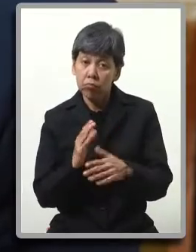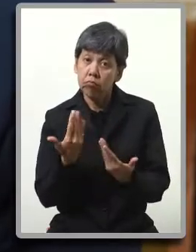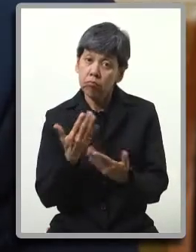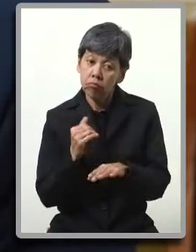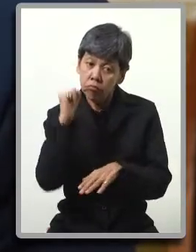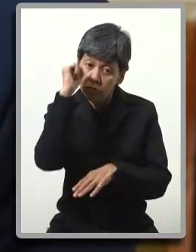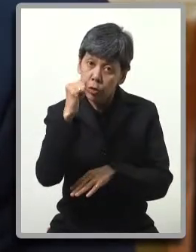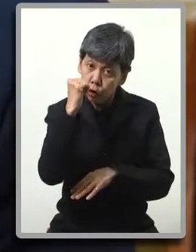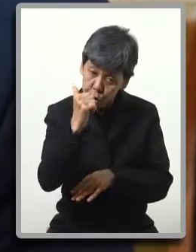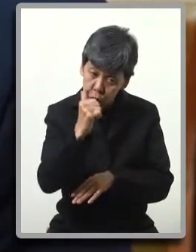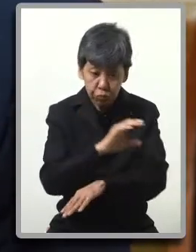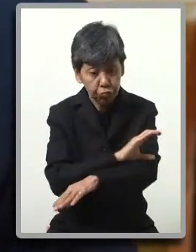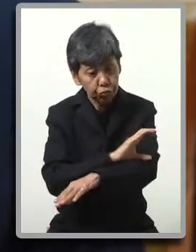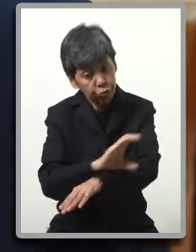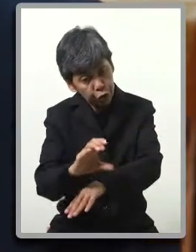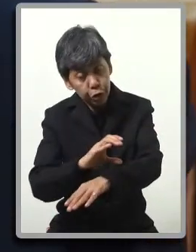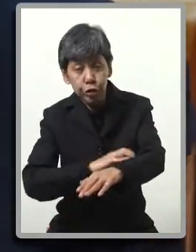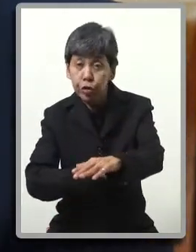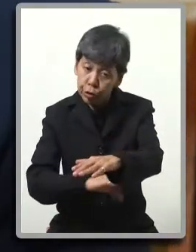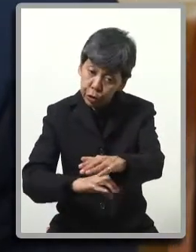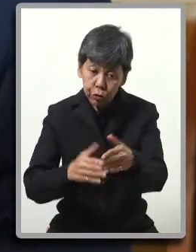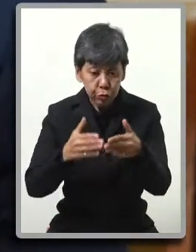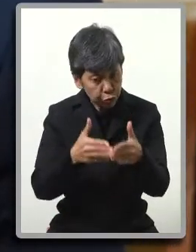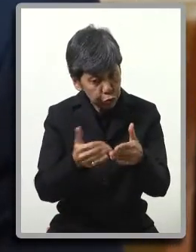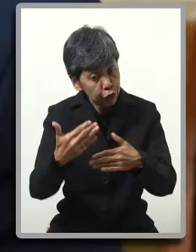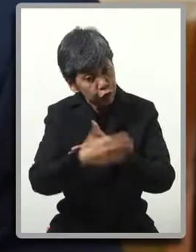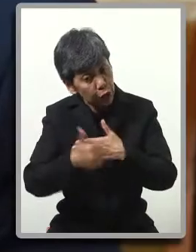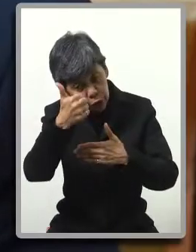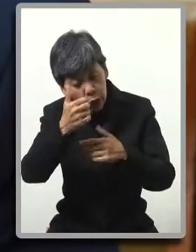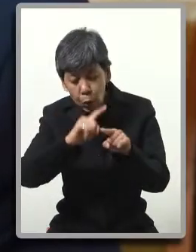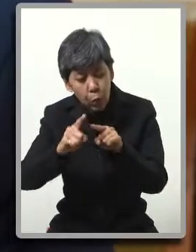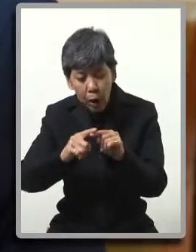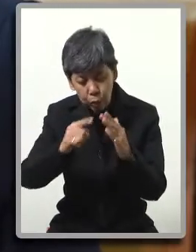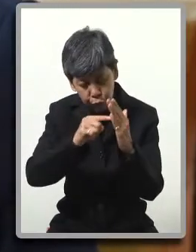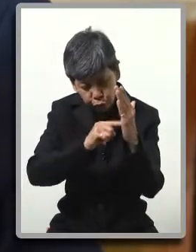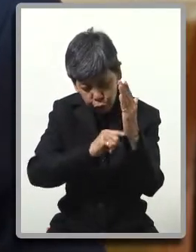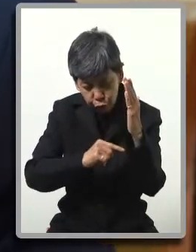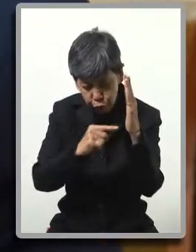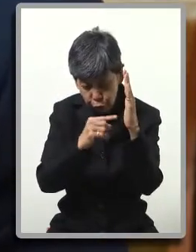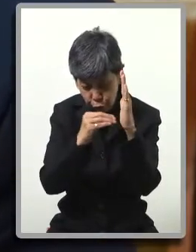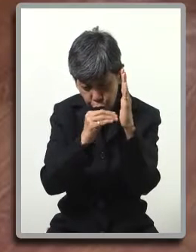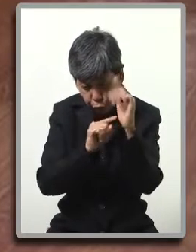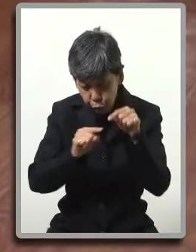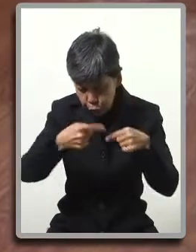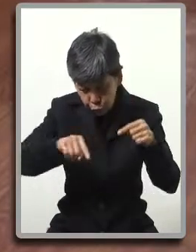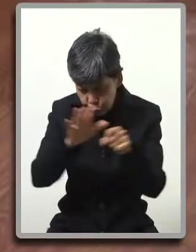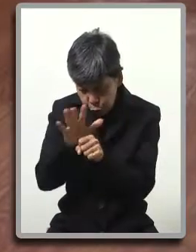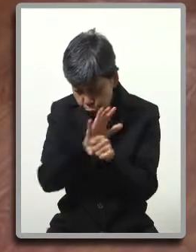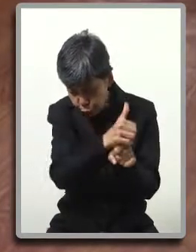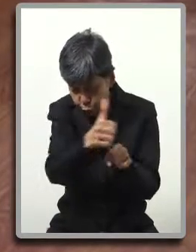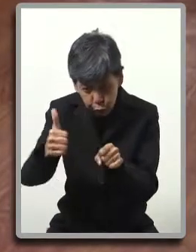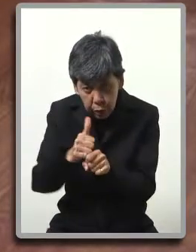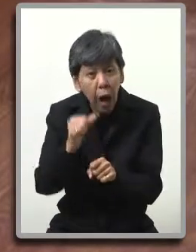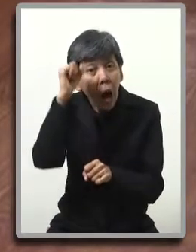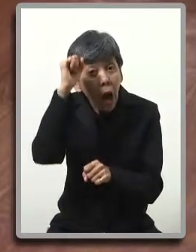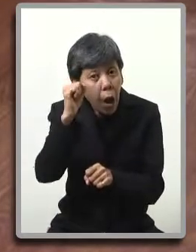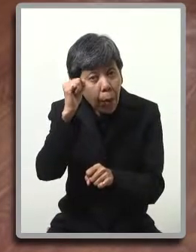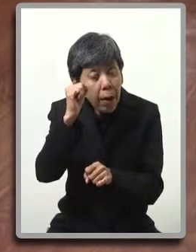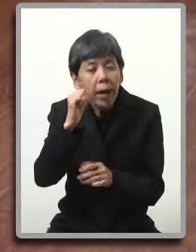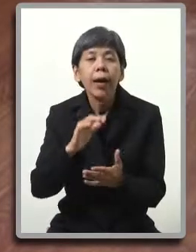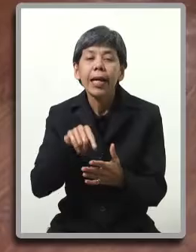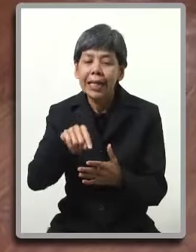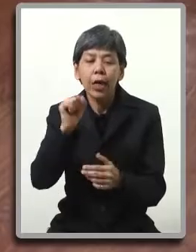หลักที่ดีๆครอบคลุมพื้นที่จำนวนมากของประเทศของกรุงเทพให้ได้แล้วรถเมล์เป็นรถ